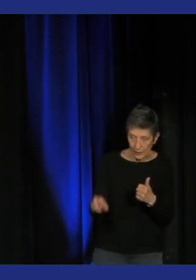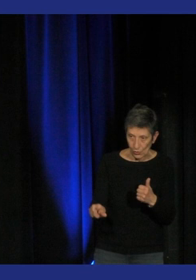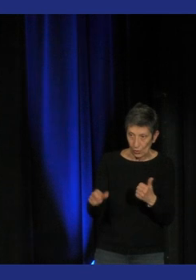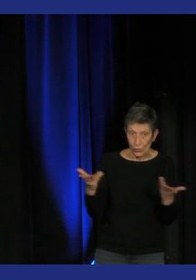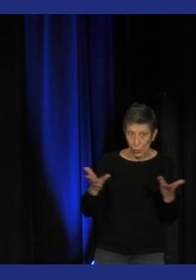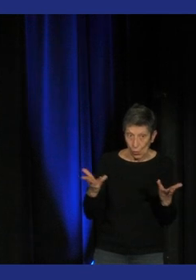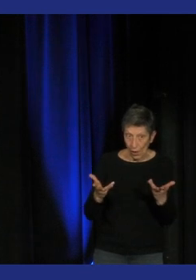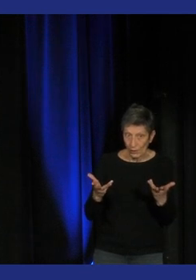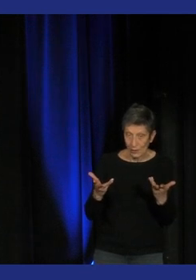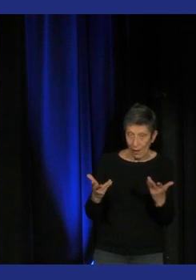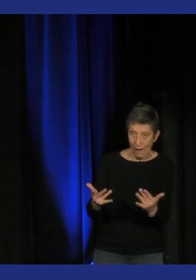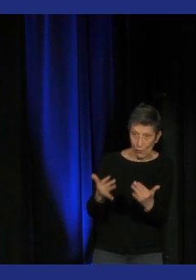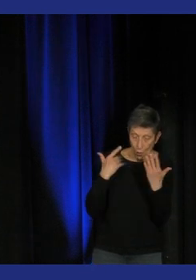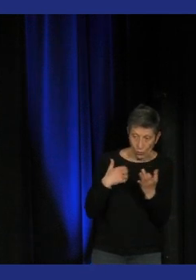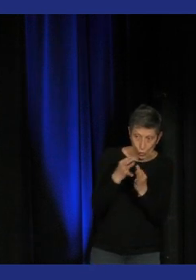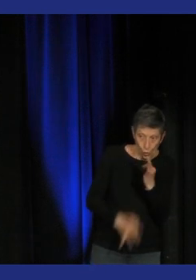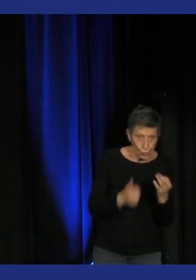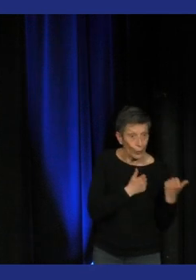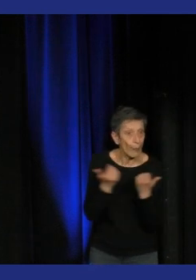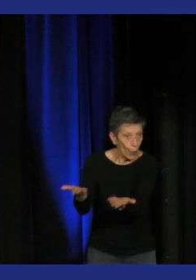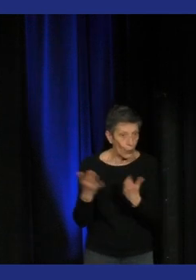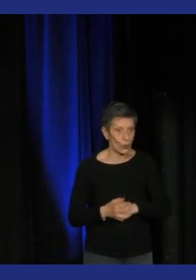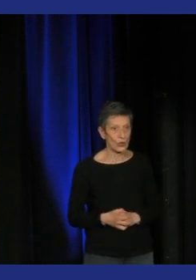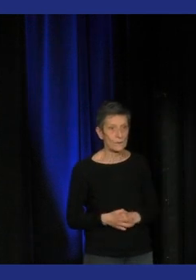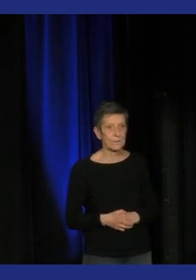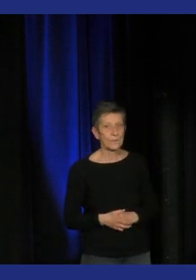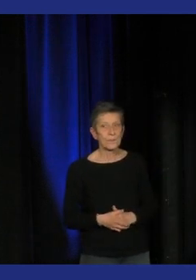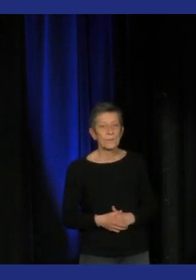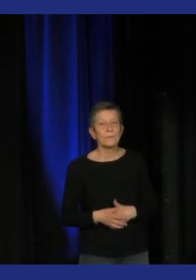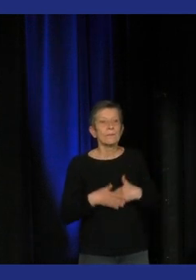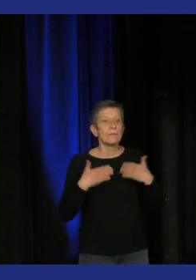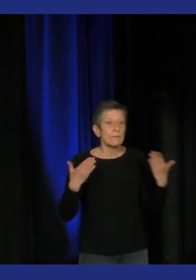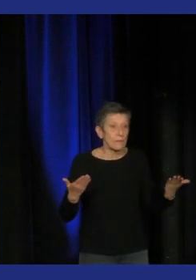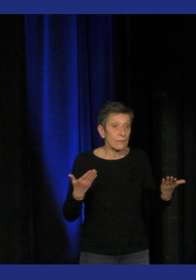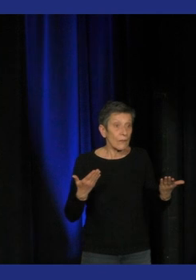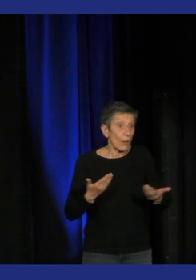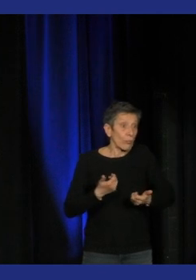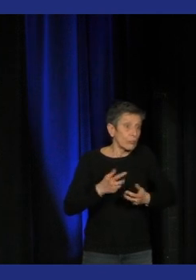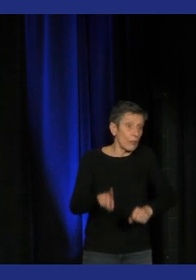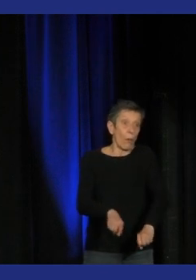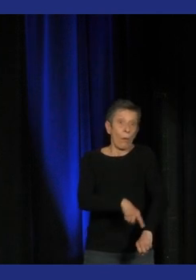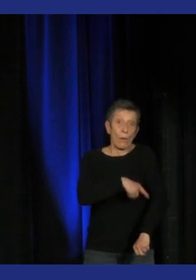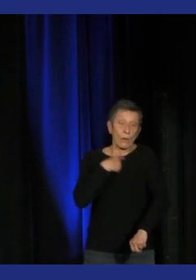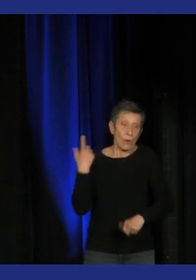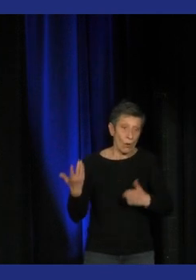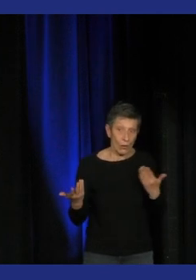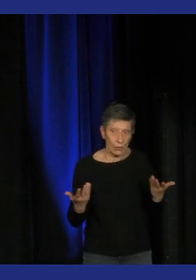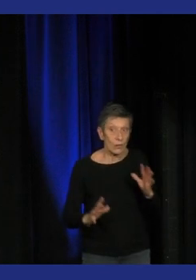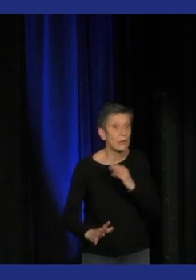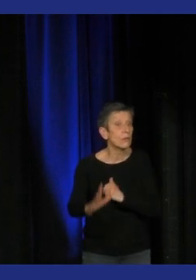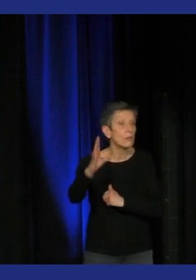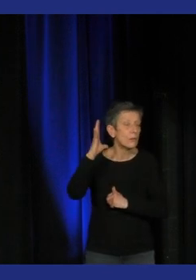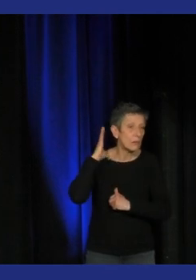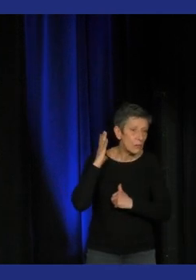solution que l'on va proposer. Et pendant des dizaines d'années, les seules explications qu'on